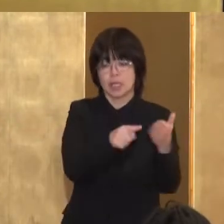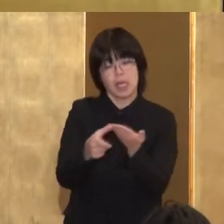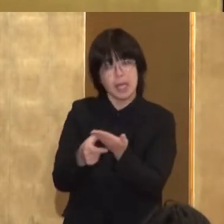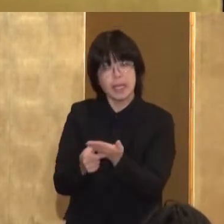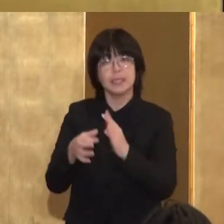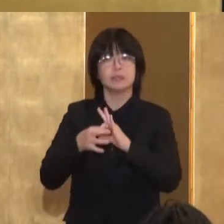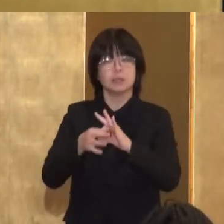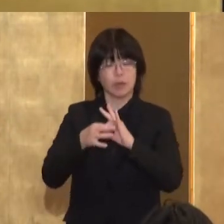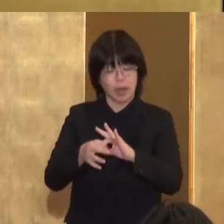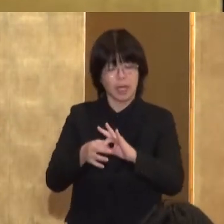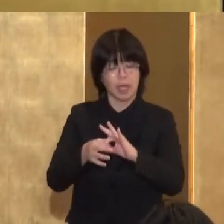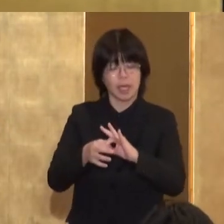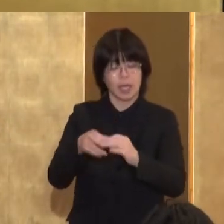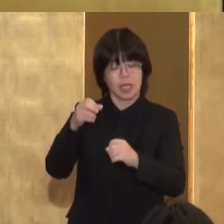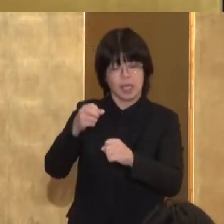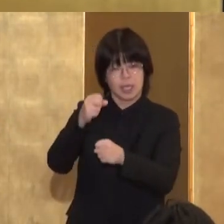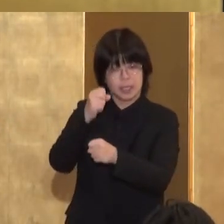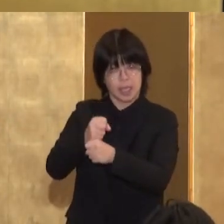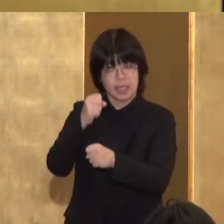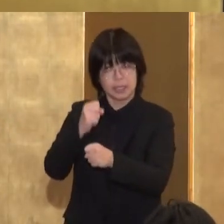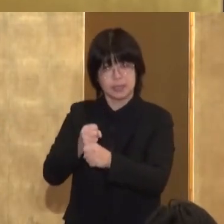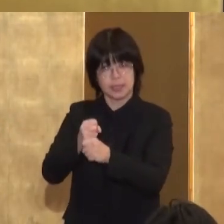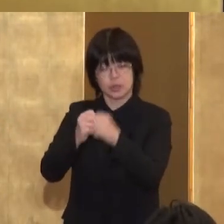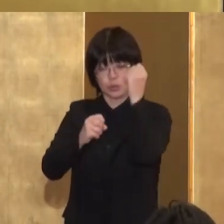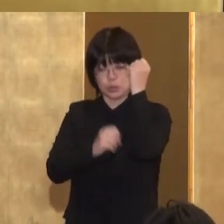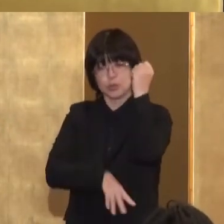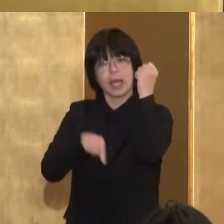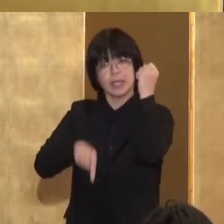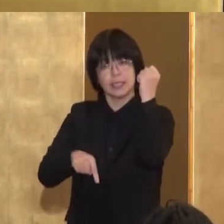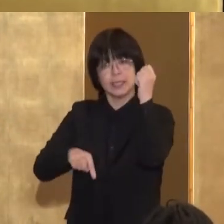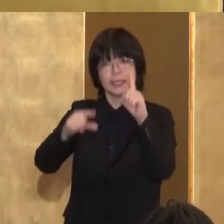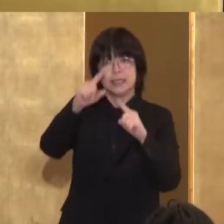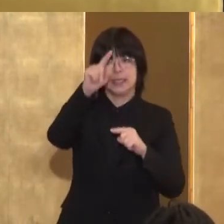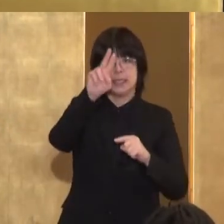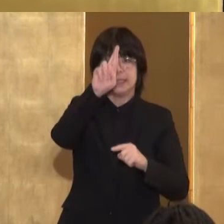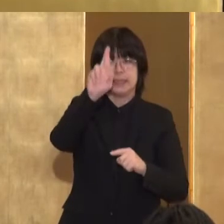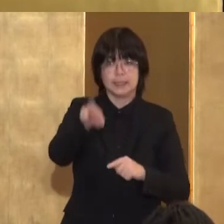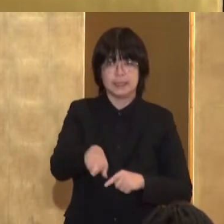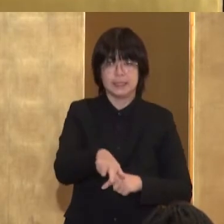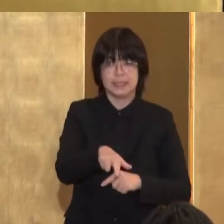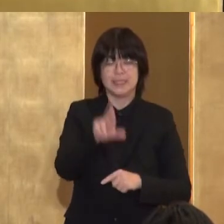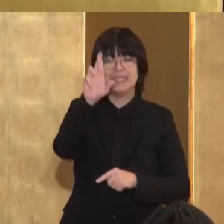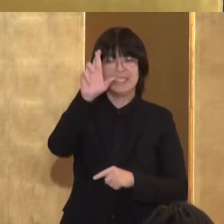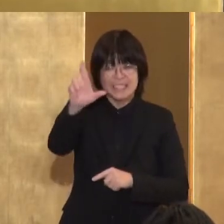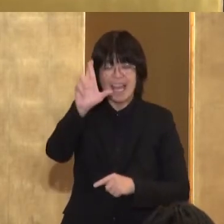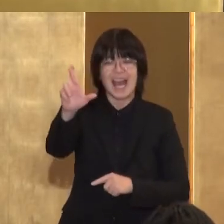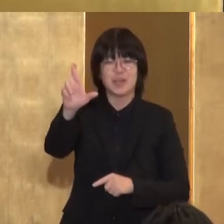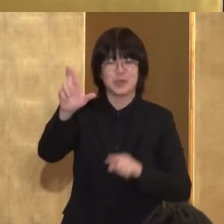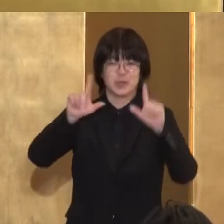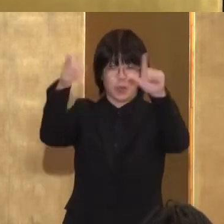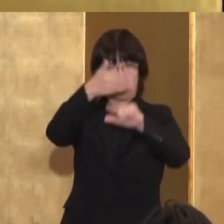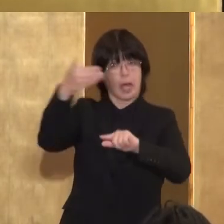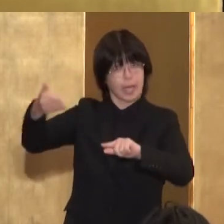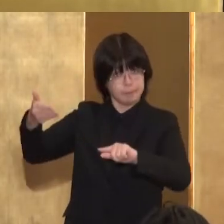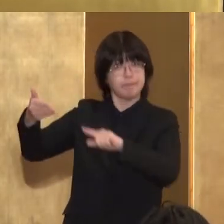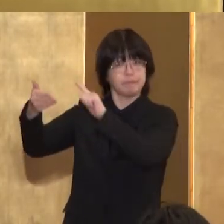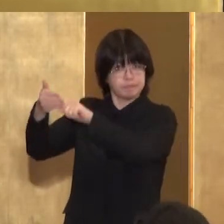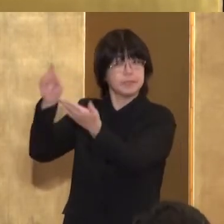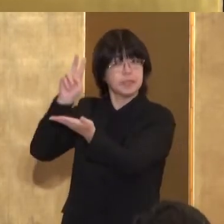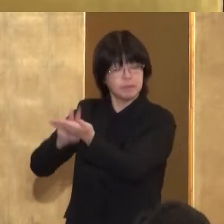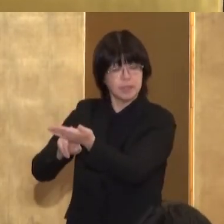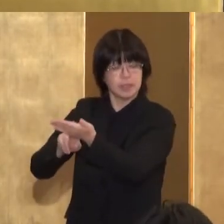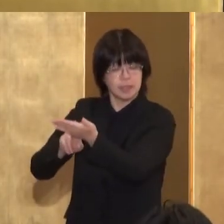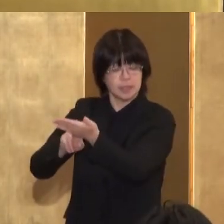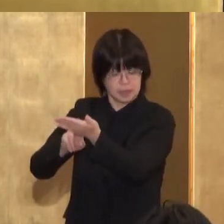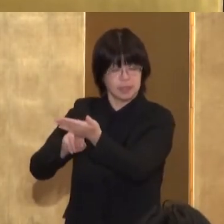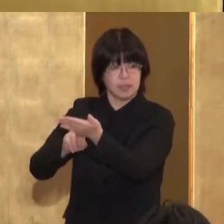については建設主体である JR 東海が検討を進め、環境アセス手続きの段